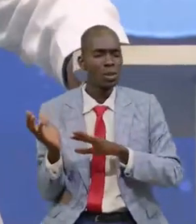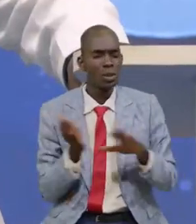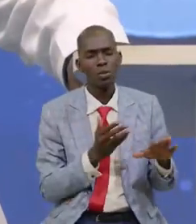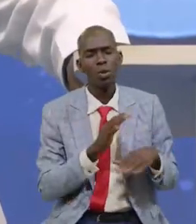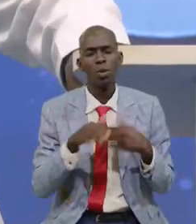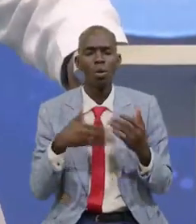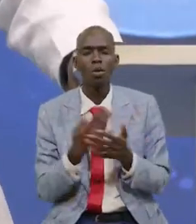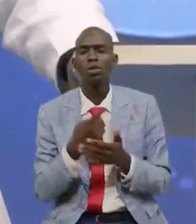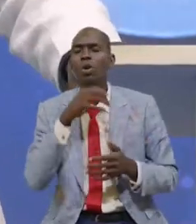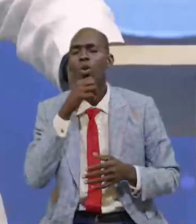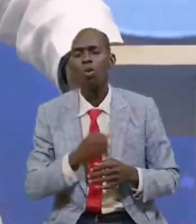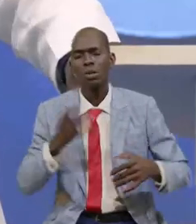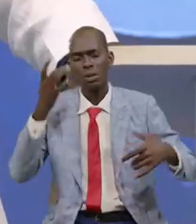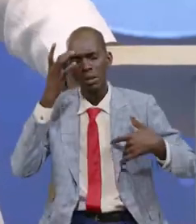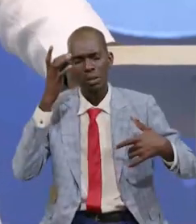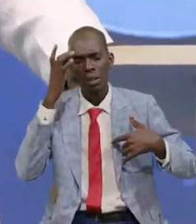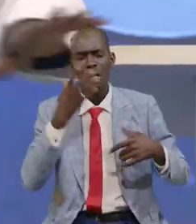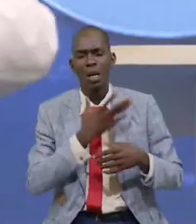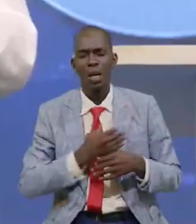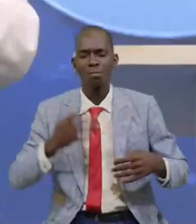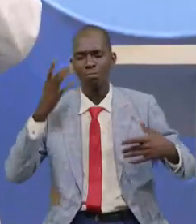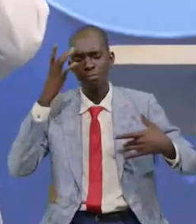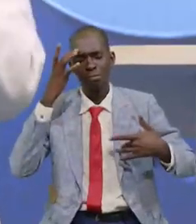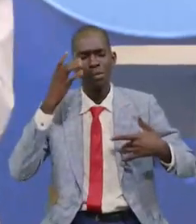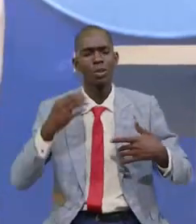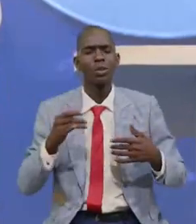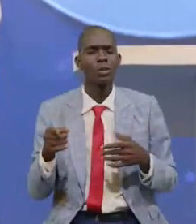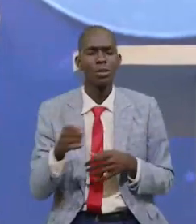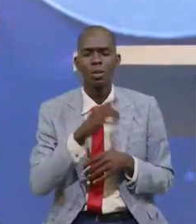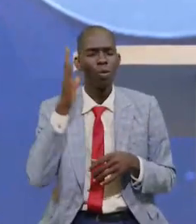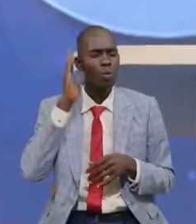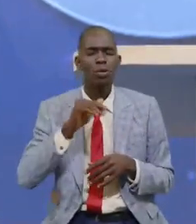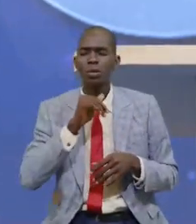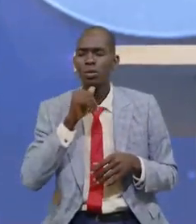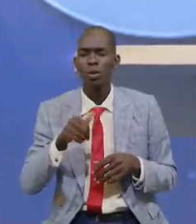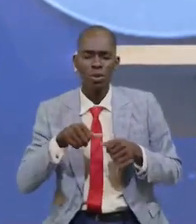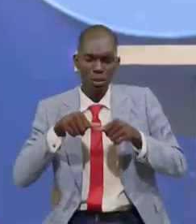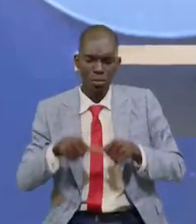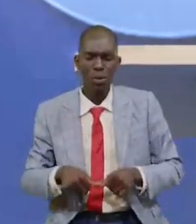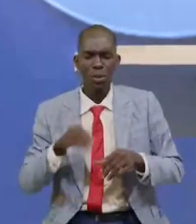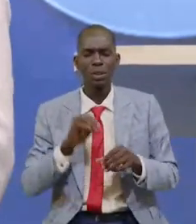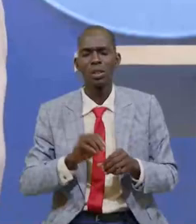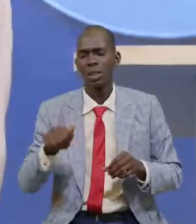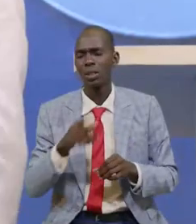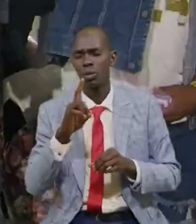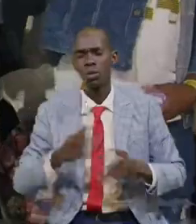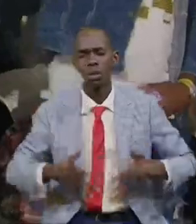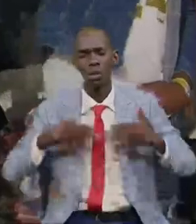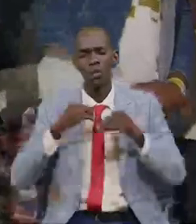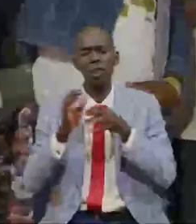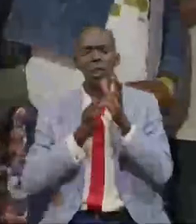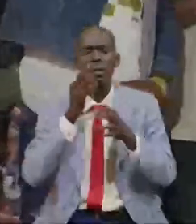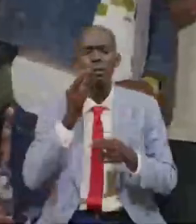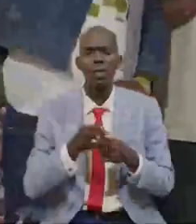nous abandonnons les anciennes maladies et infirmités. Elles ne vont pas demeurer dans aucune vie